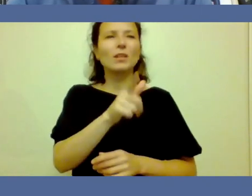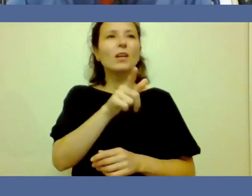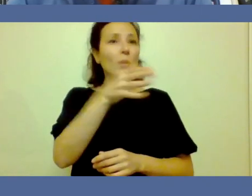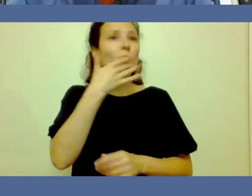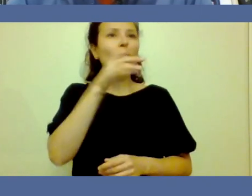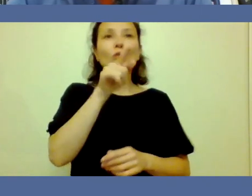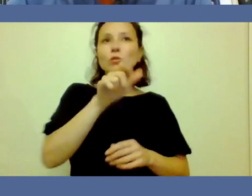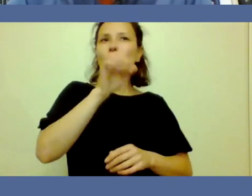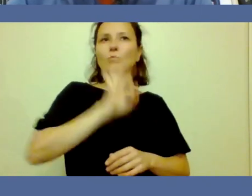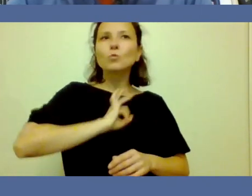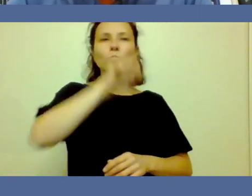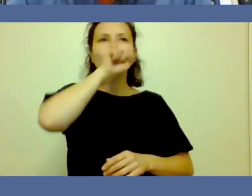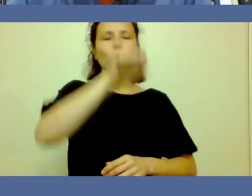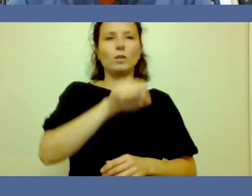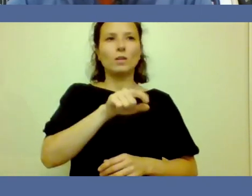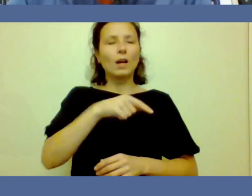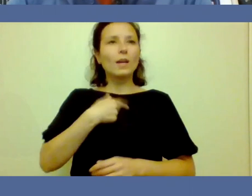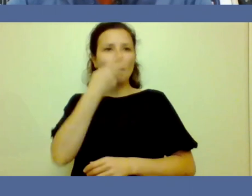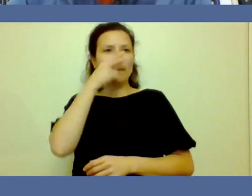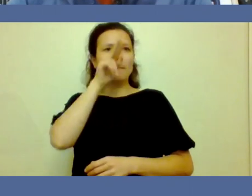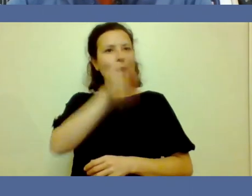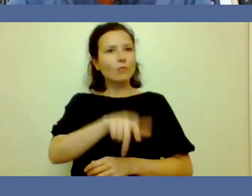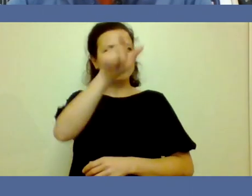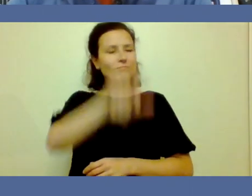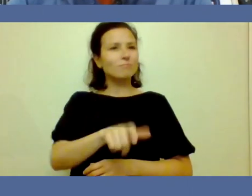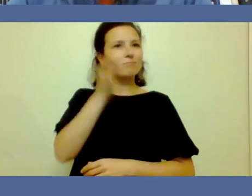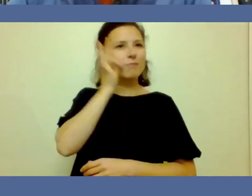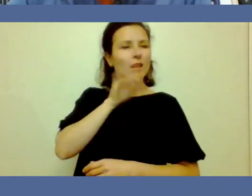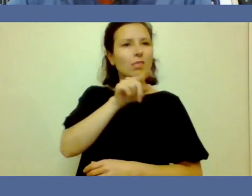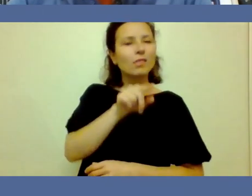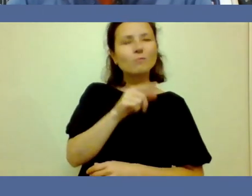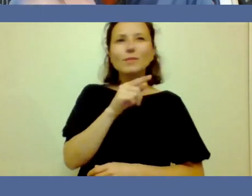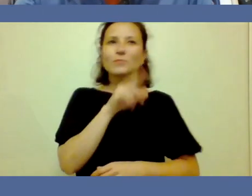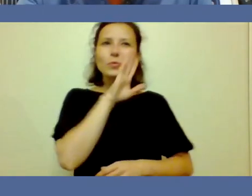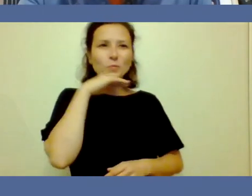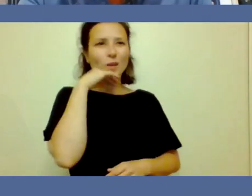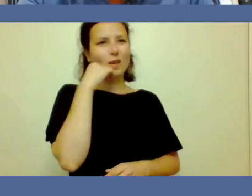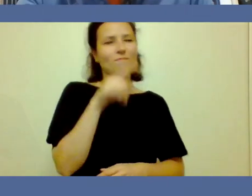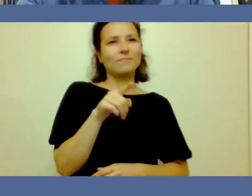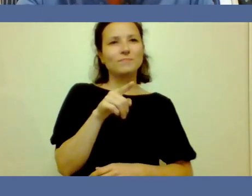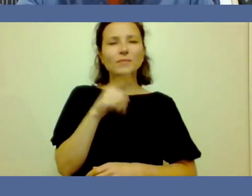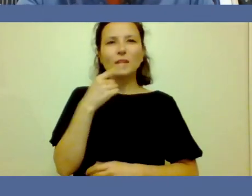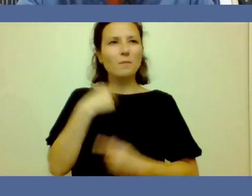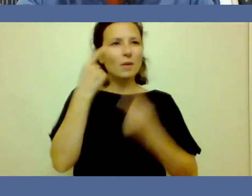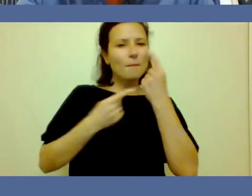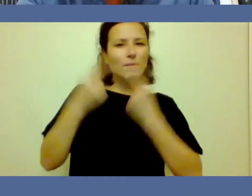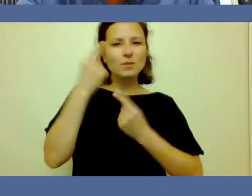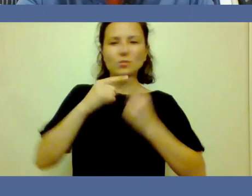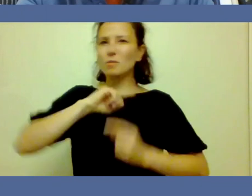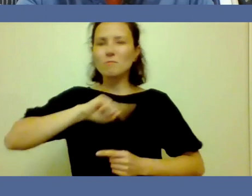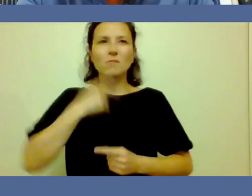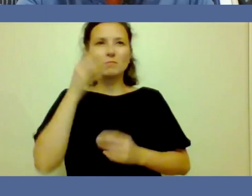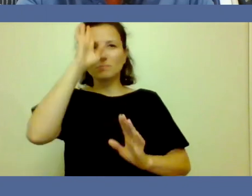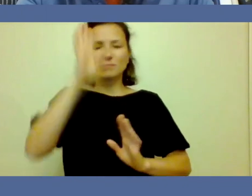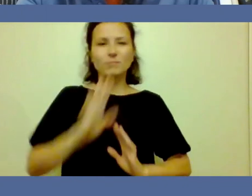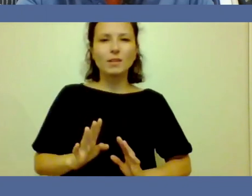patrzę na tą panią i po prostu i za każdym razem tak się uśmiecham, ponieważ no my, ja myślę, że nie zdajemy sobie sprawy,